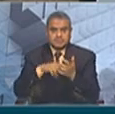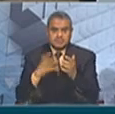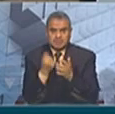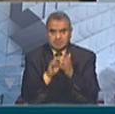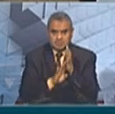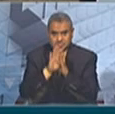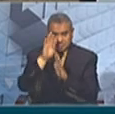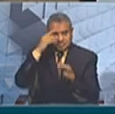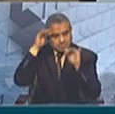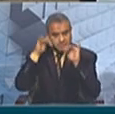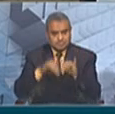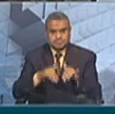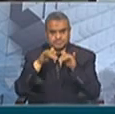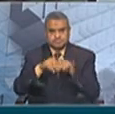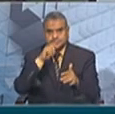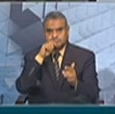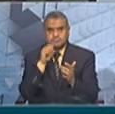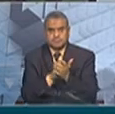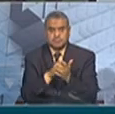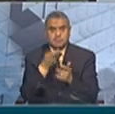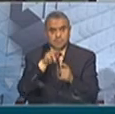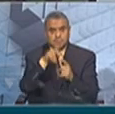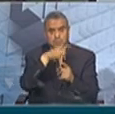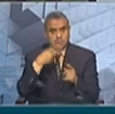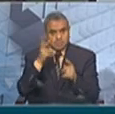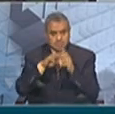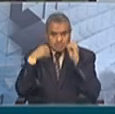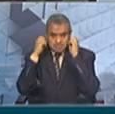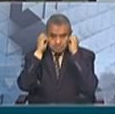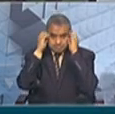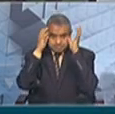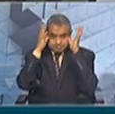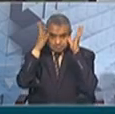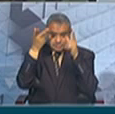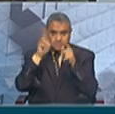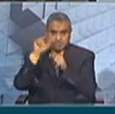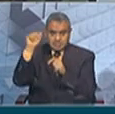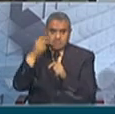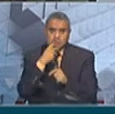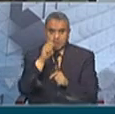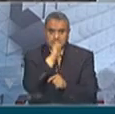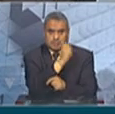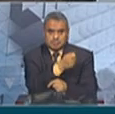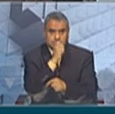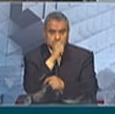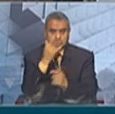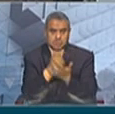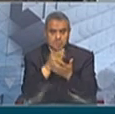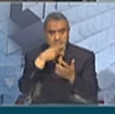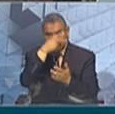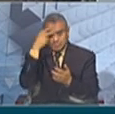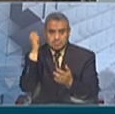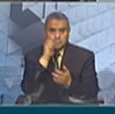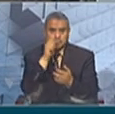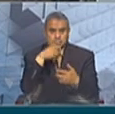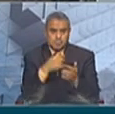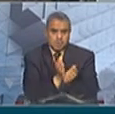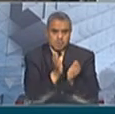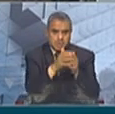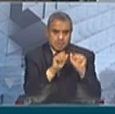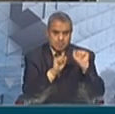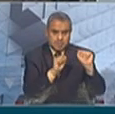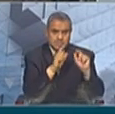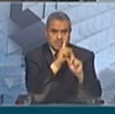تنفيذه. والمدهش هنا ايضا انه الحكومه التي عجزت عن امر الميليشيات التابعه لها بوقف